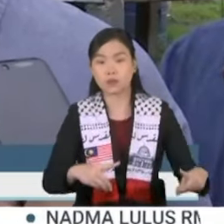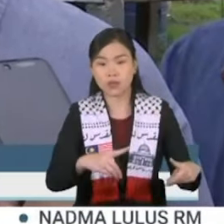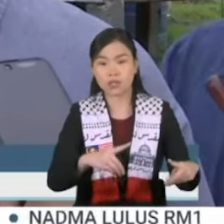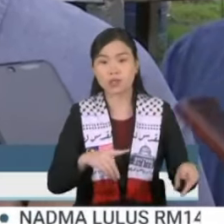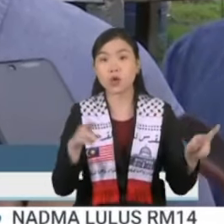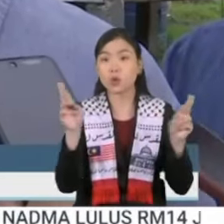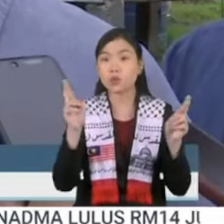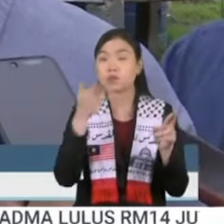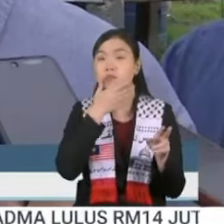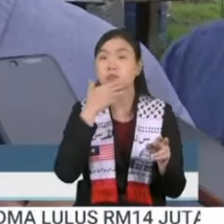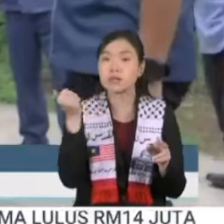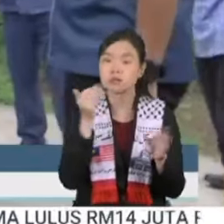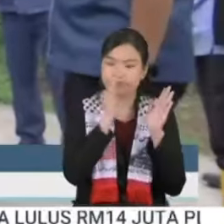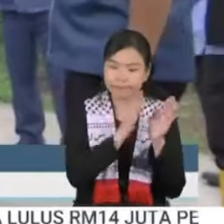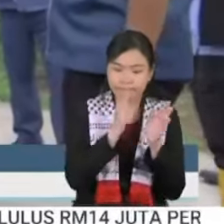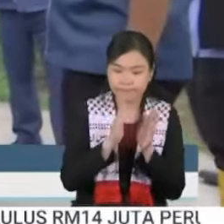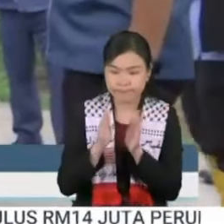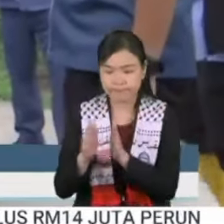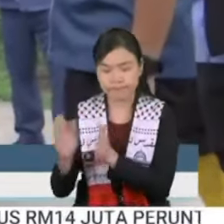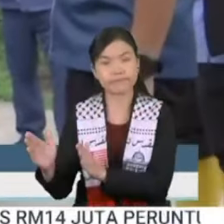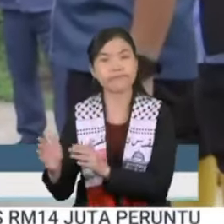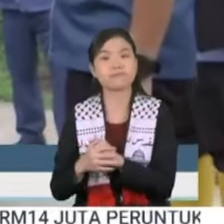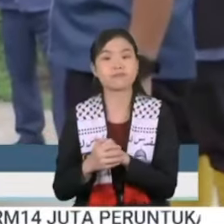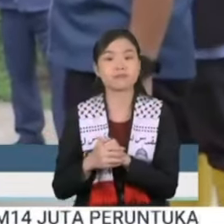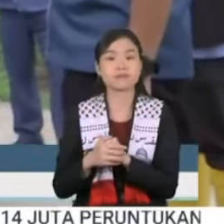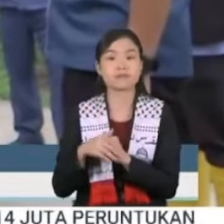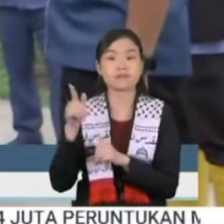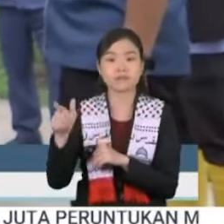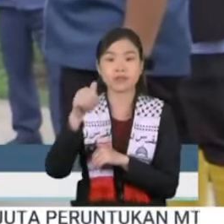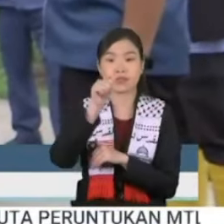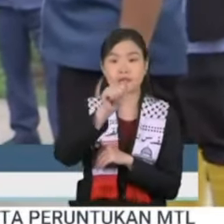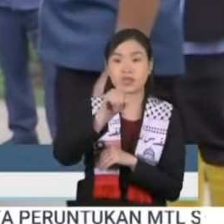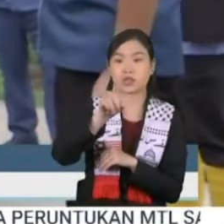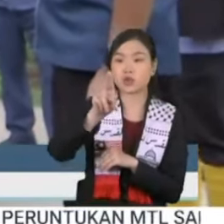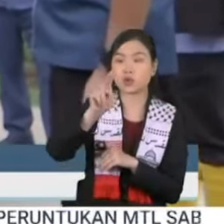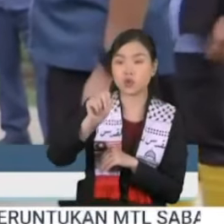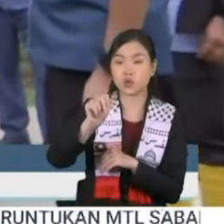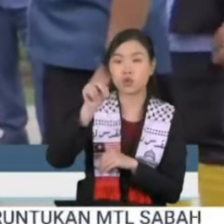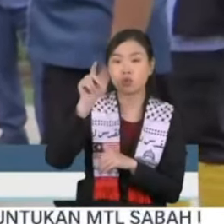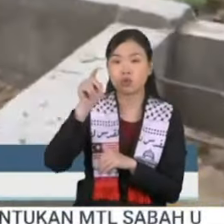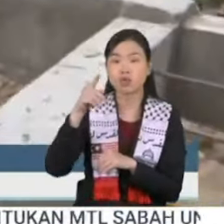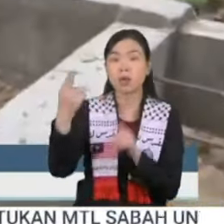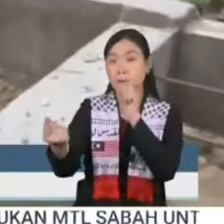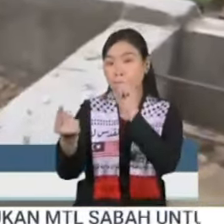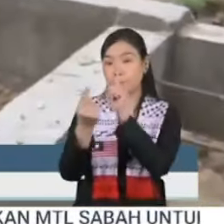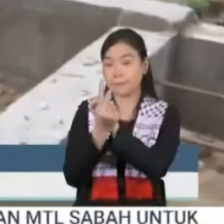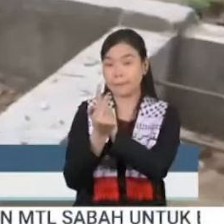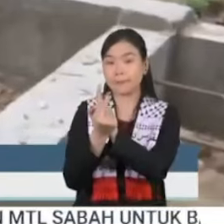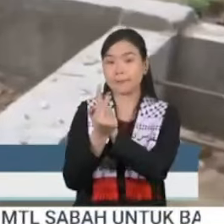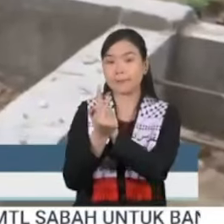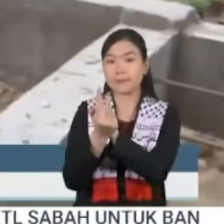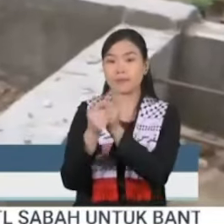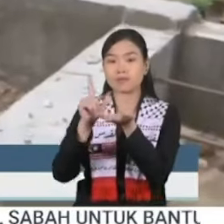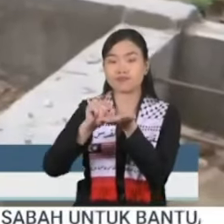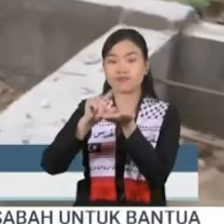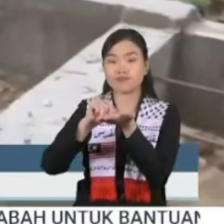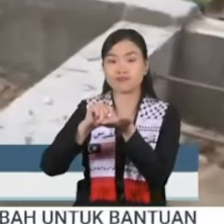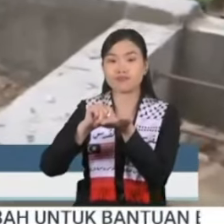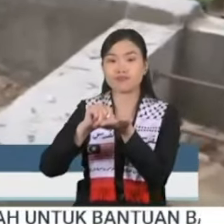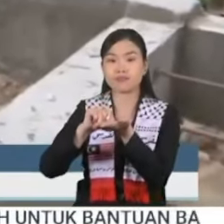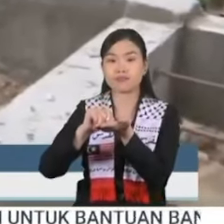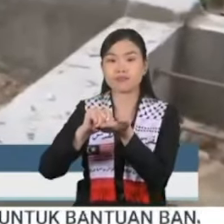lebih tersusun. Beliau yang juga ahli Dewan Undangan Negeri Adun Lumadan ditemui pemberita ketika melawat 20